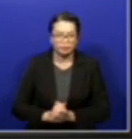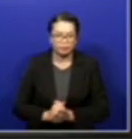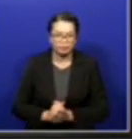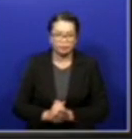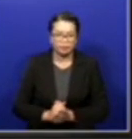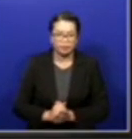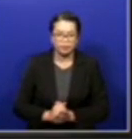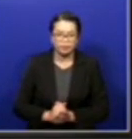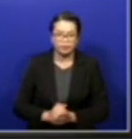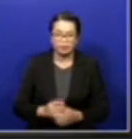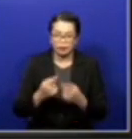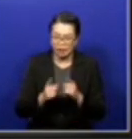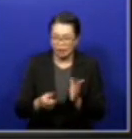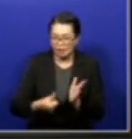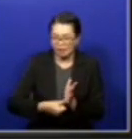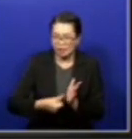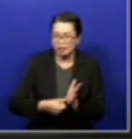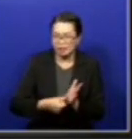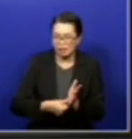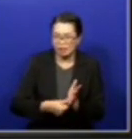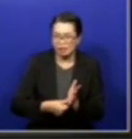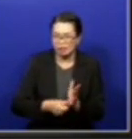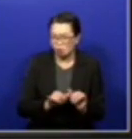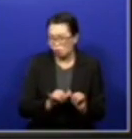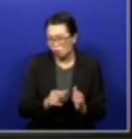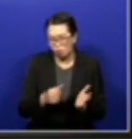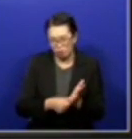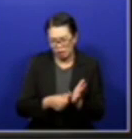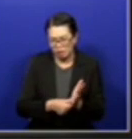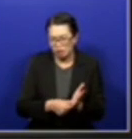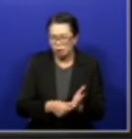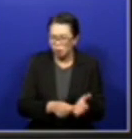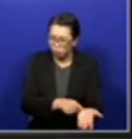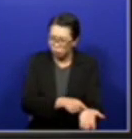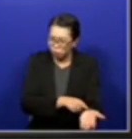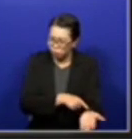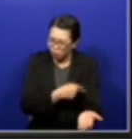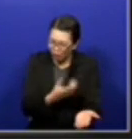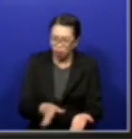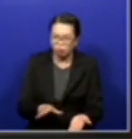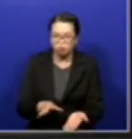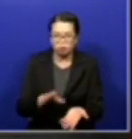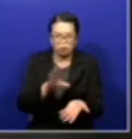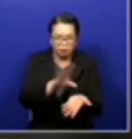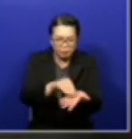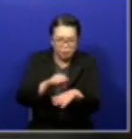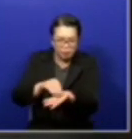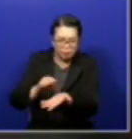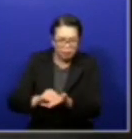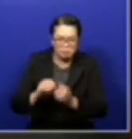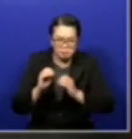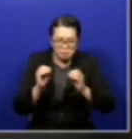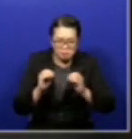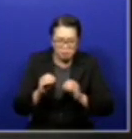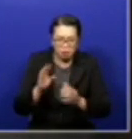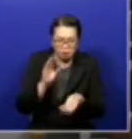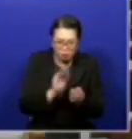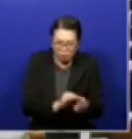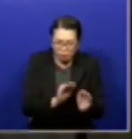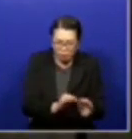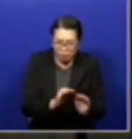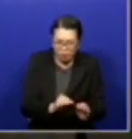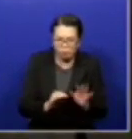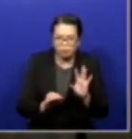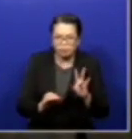ครับแล้วนี่คงค้างระยะยาวหมายความว่าเก็บไม่ได้เนี่ยครับสะสมมา